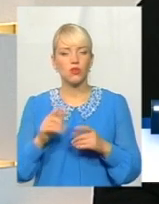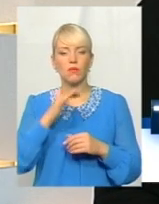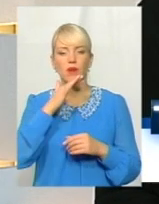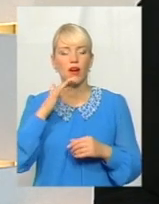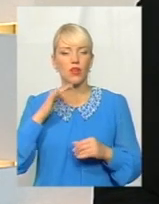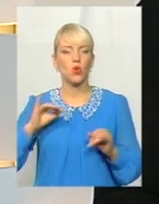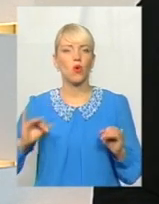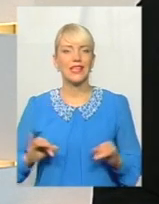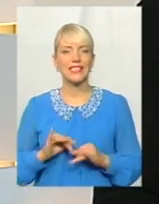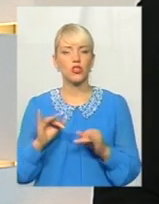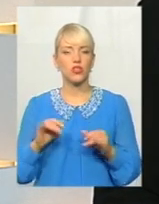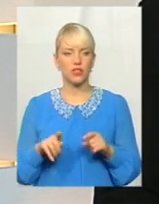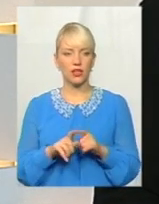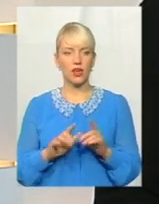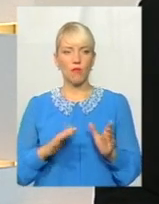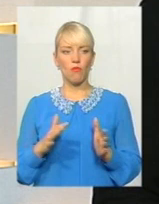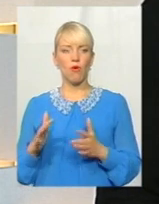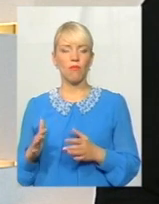історичних таких моментів, вони